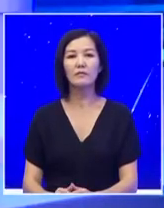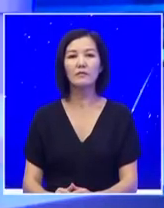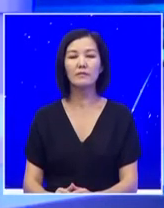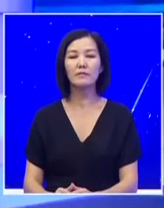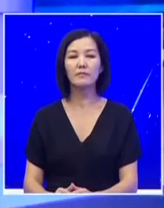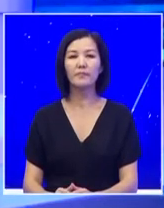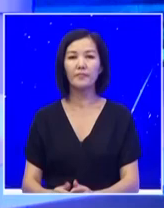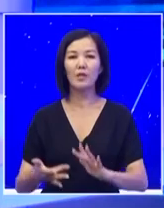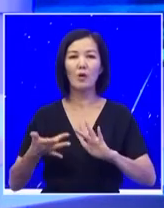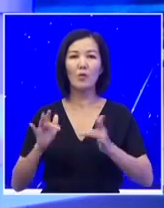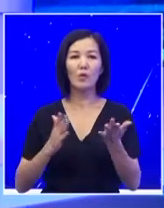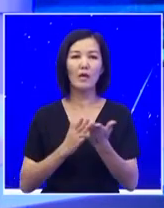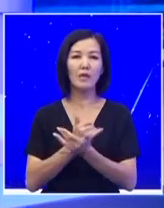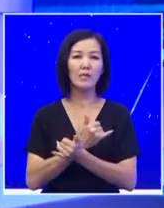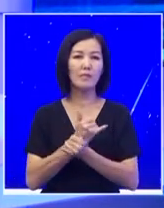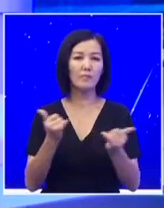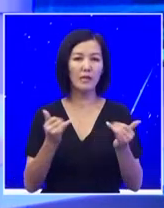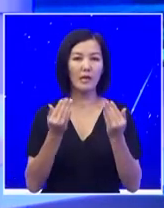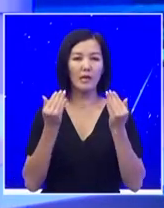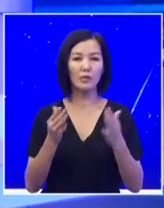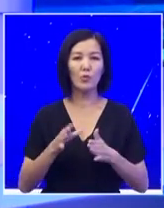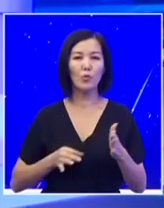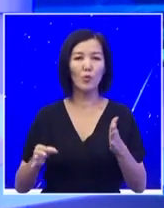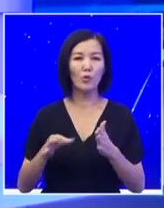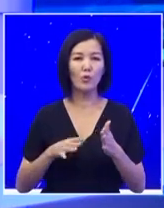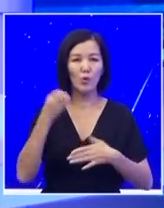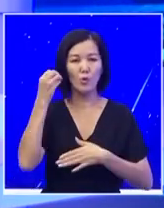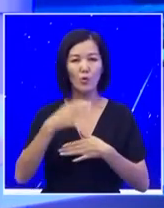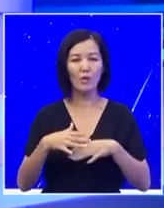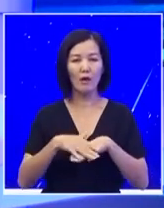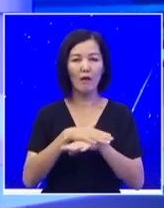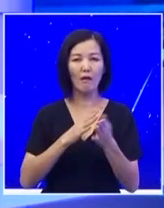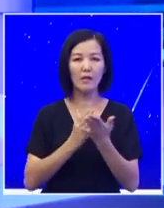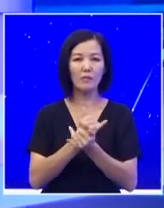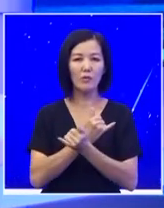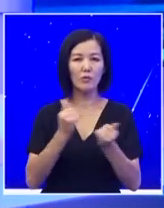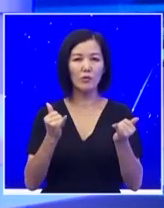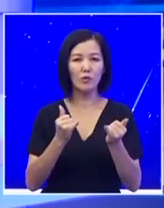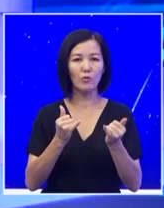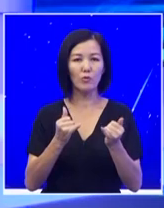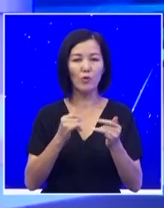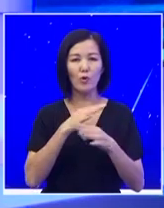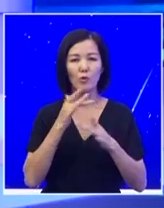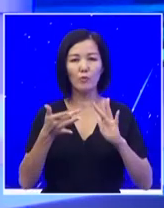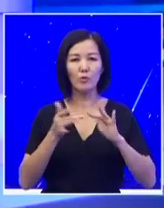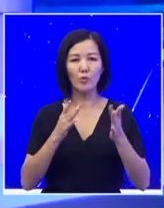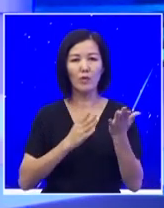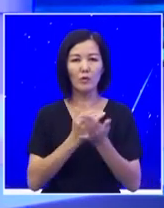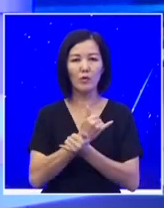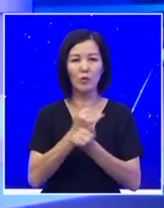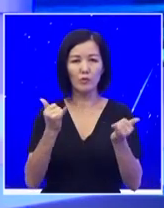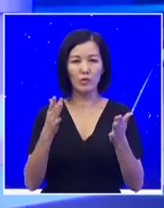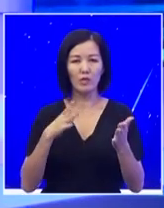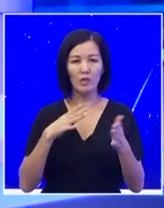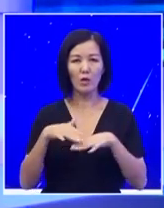Хабарымызды жалғастырамыз. Онлайн қызмет оңтайлы. Қазір өңір орталығындағы халыққа қызмет көрсету орталығы қызметтерінің басым бөлігін онлайн